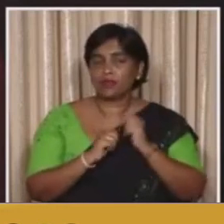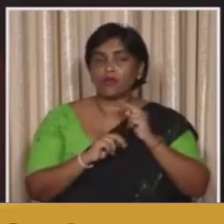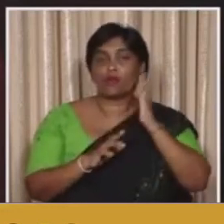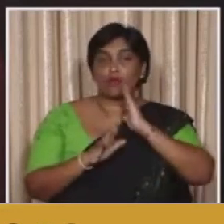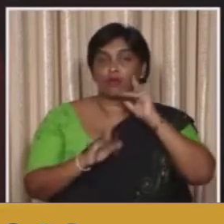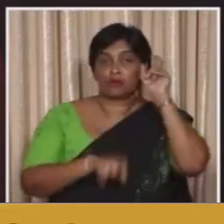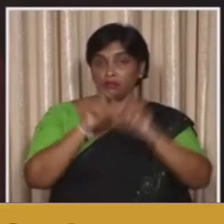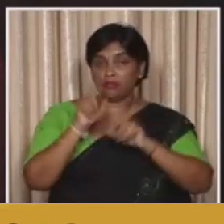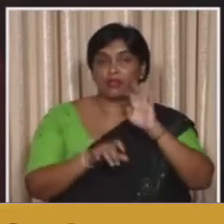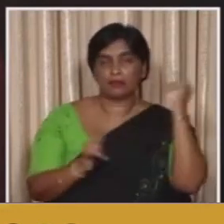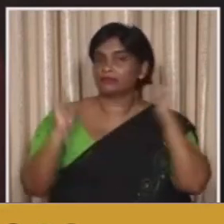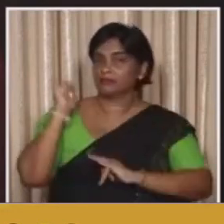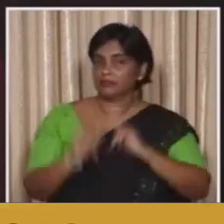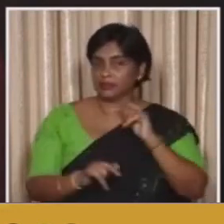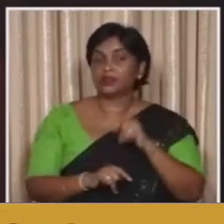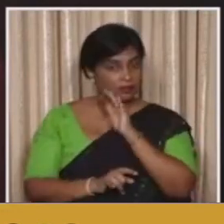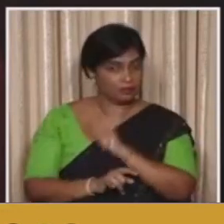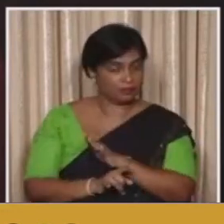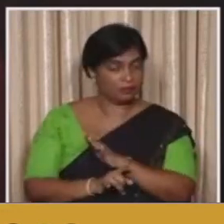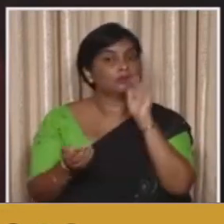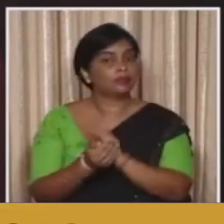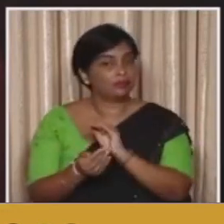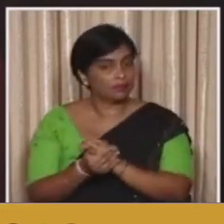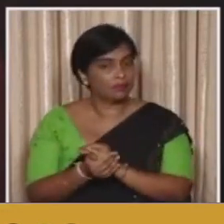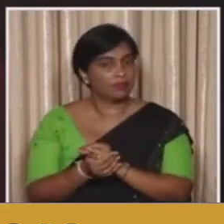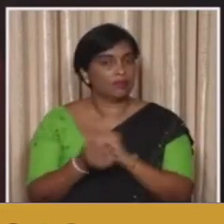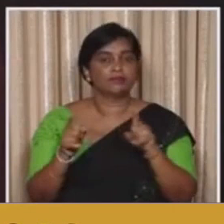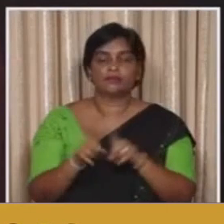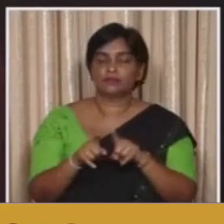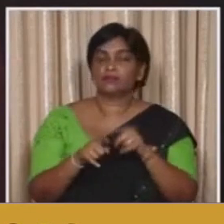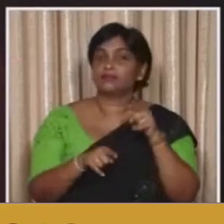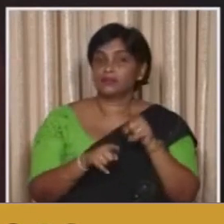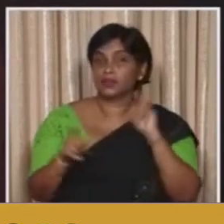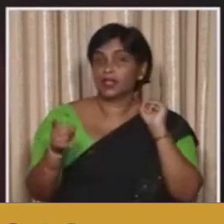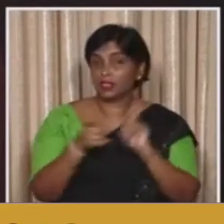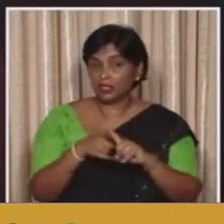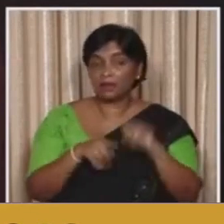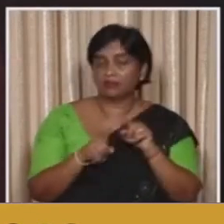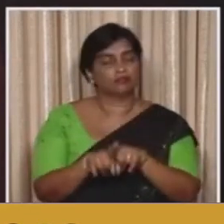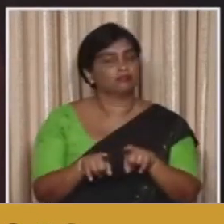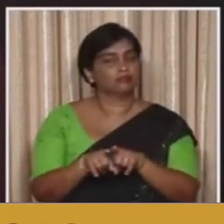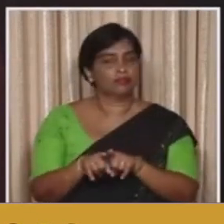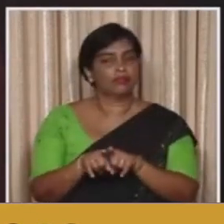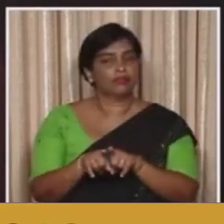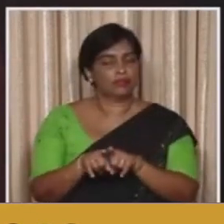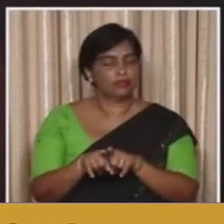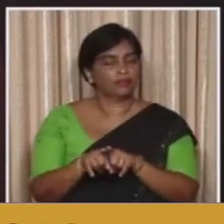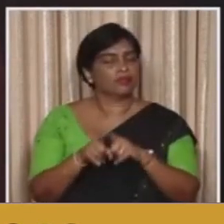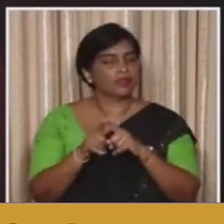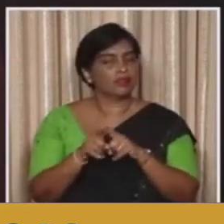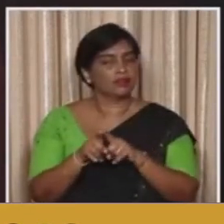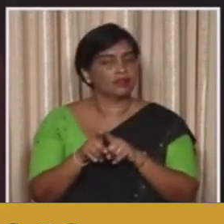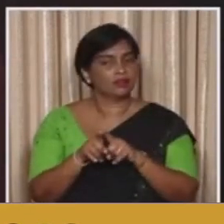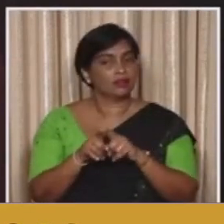ප්ලේයර්ස්ලා 40ක් 50ක් විතර සහභාගී වෙනවා. ඒ අයගේ ආරක්ෂාව. ඒ වගේම මේ වගේ තරඟවාලියක් ක්‍රියාත්මක වෙනකොට බෙටින් පිළිබඳව ඒ